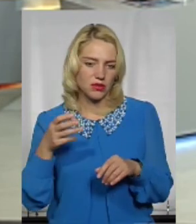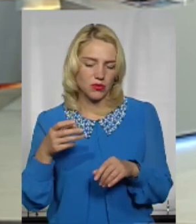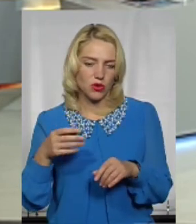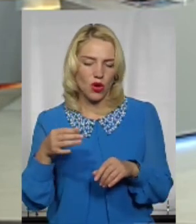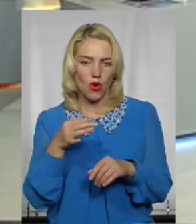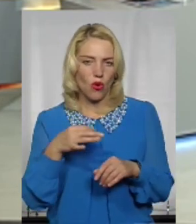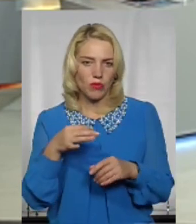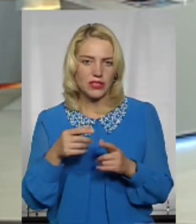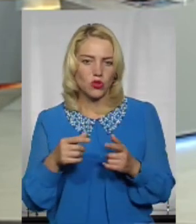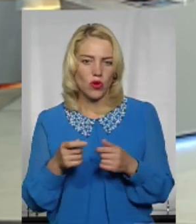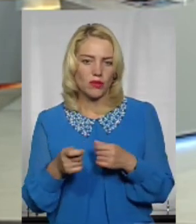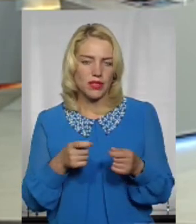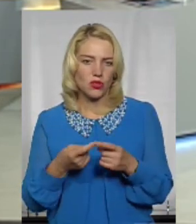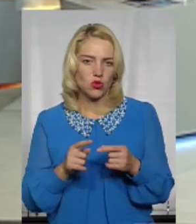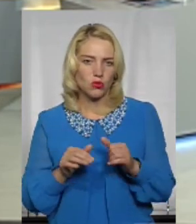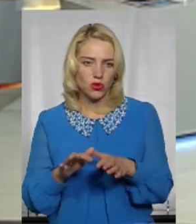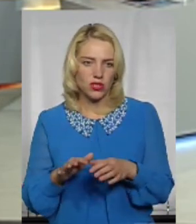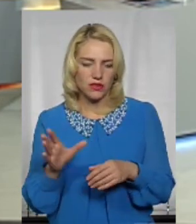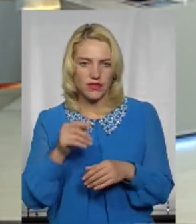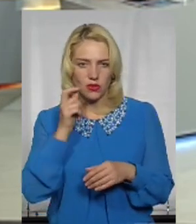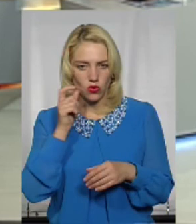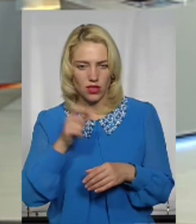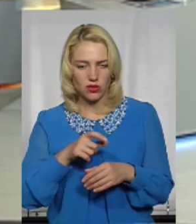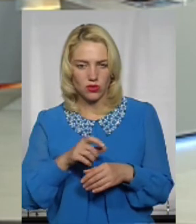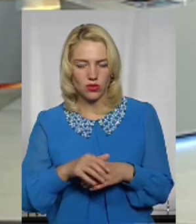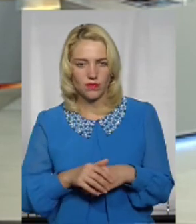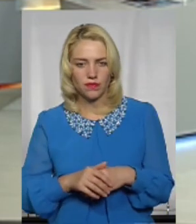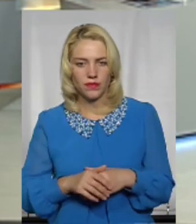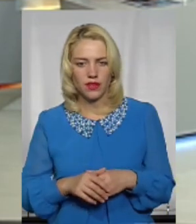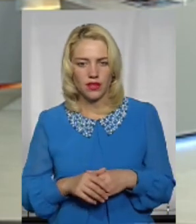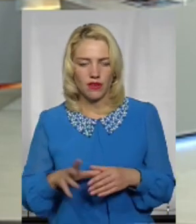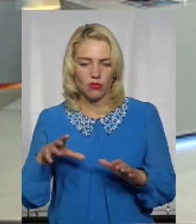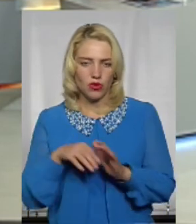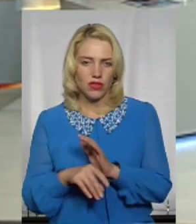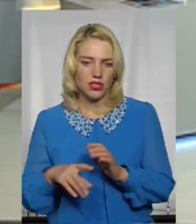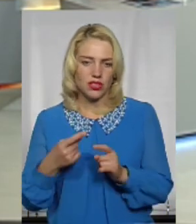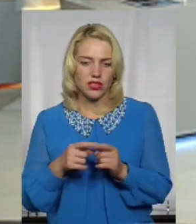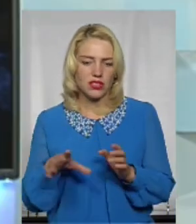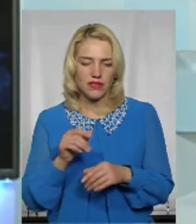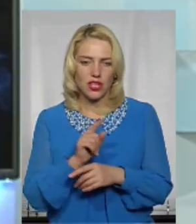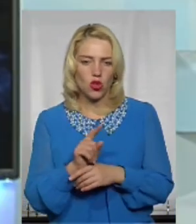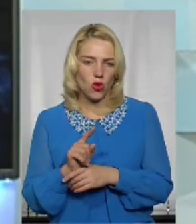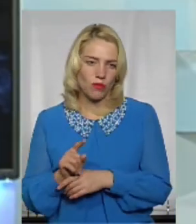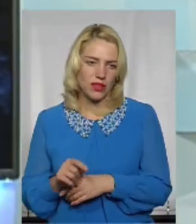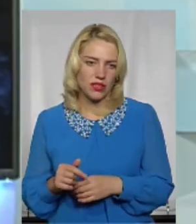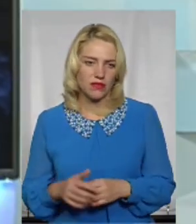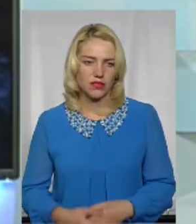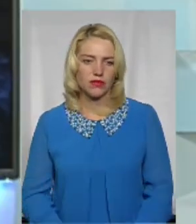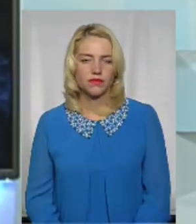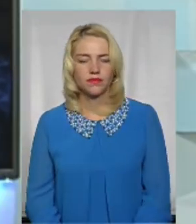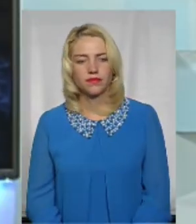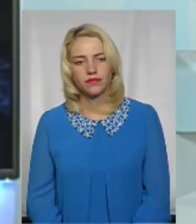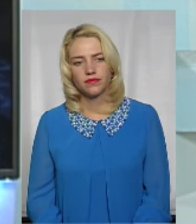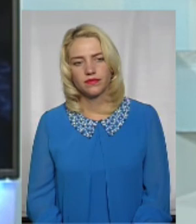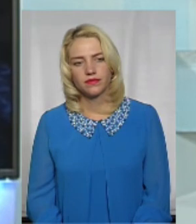обласної адміністрації до цього процесу всеукраїнського, значить, впровадження тих всіх нормативів. Вже Тетяна Васильовна зачепила це